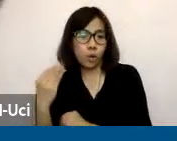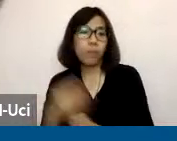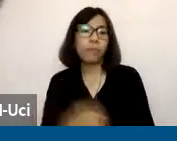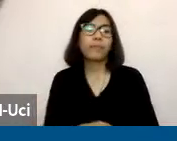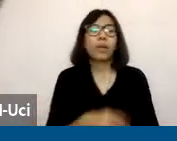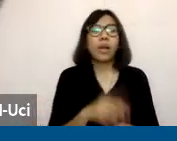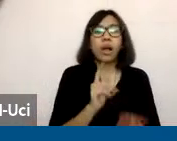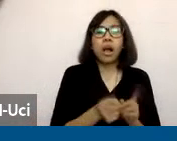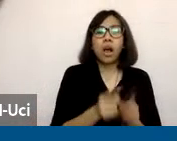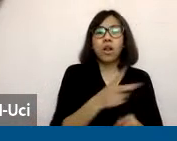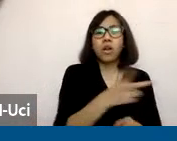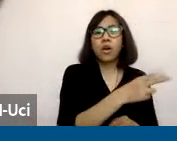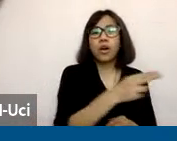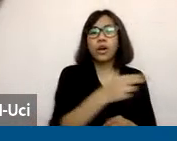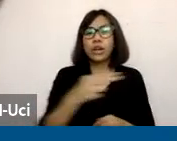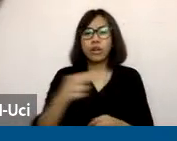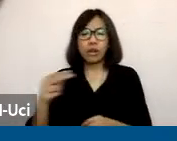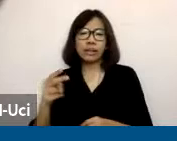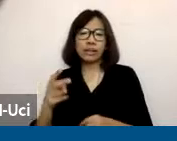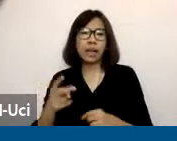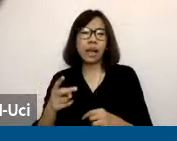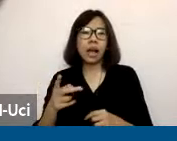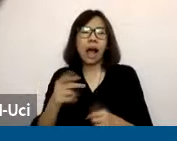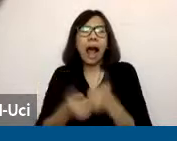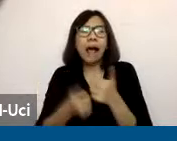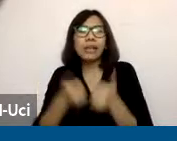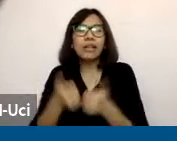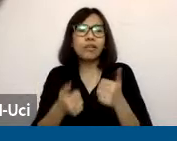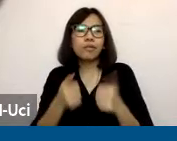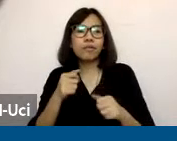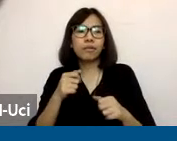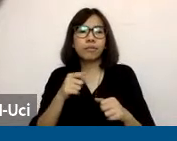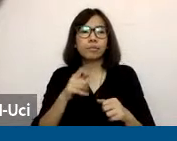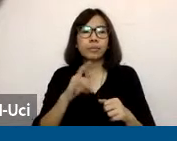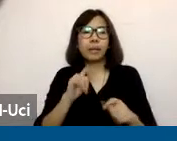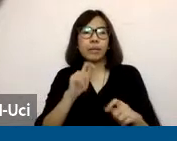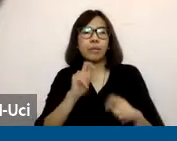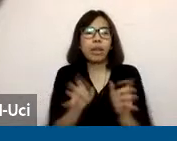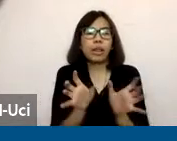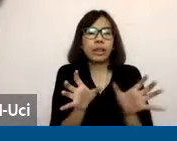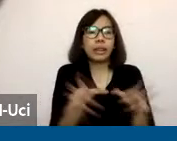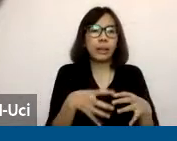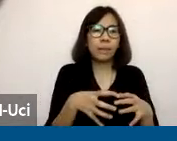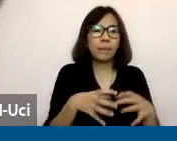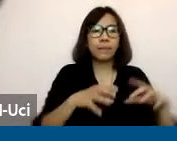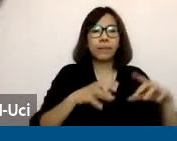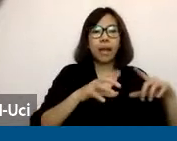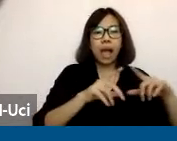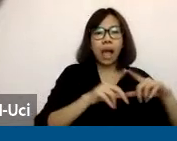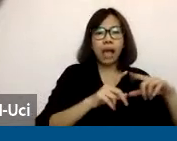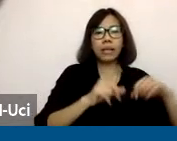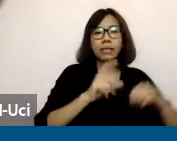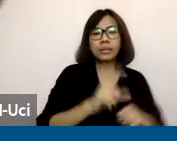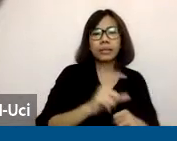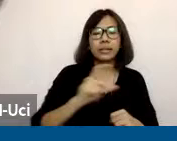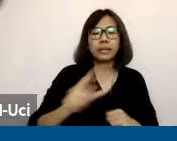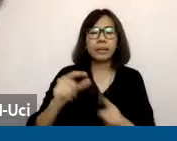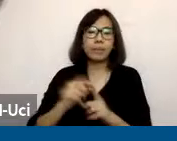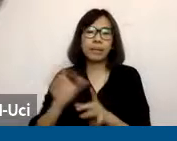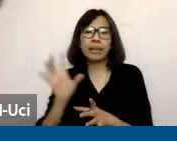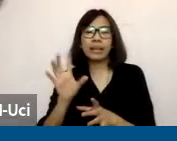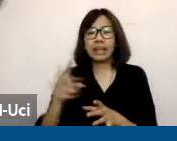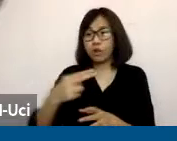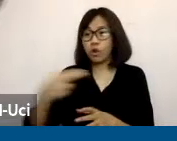aktif di dalam Komite ASEAN untuk perlindungan konsumen atau eyecity yang mana